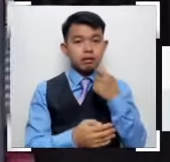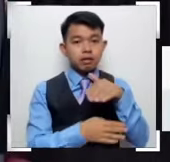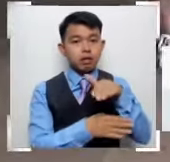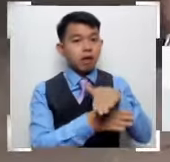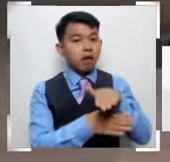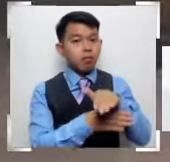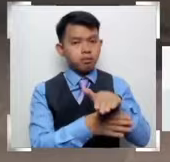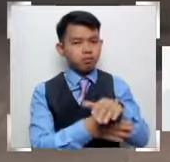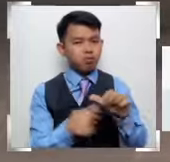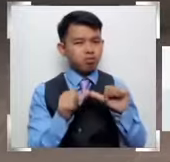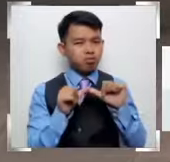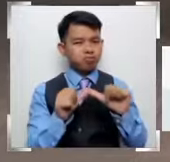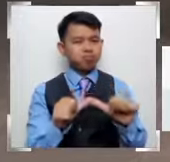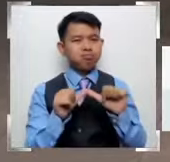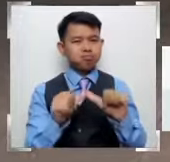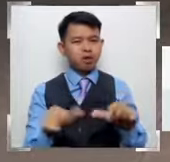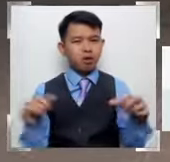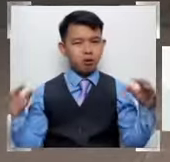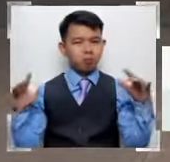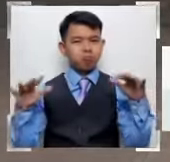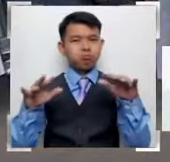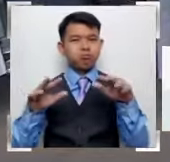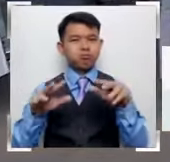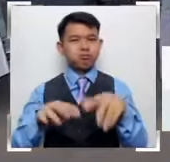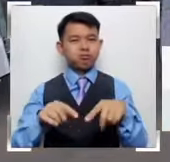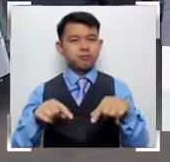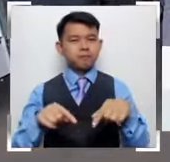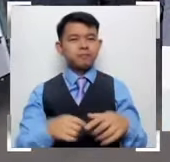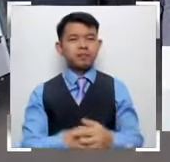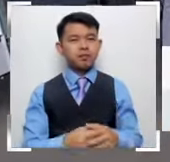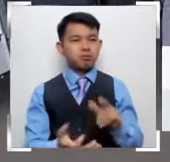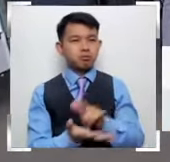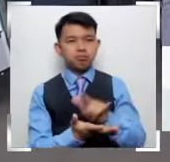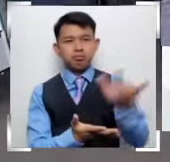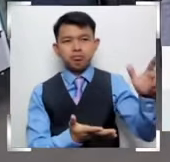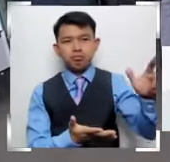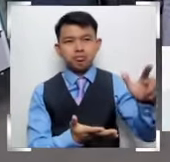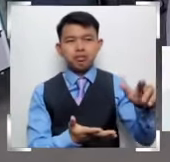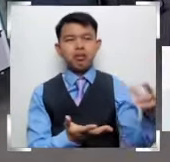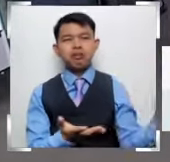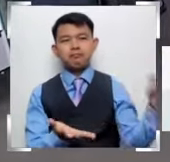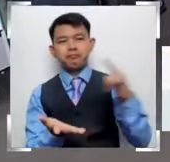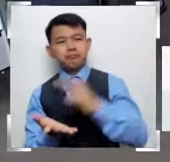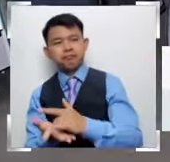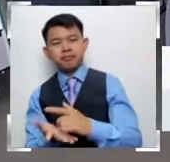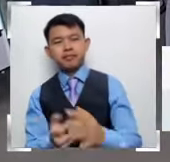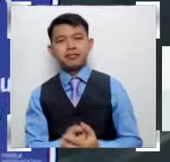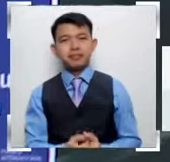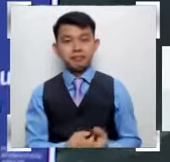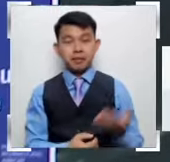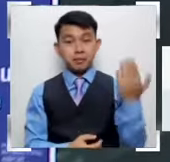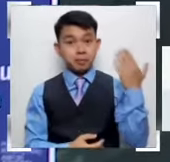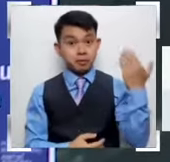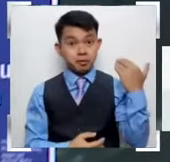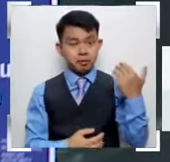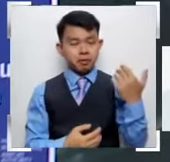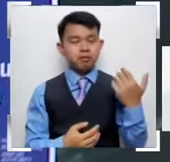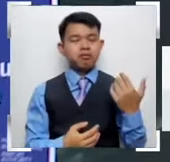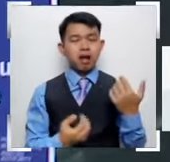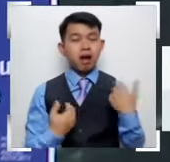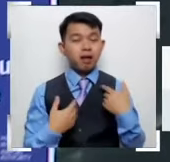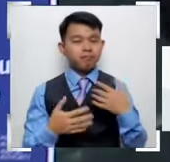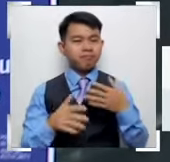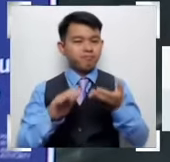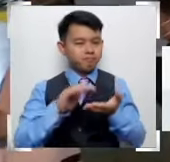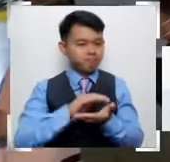mga pasaherong babiyahe sa loob at labas ng bansa. Di tulad ng dati, wala na ang mga x-ray scanner na nag-check sa bagahe ng